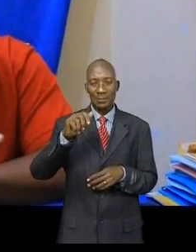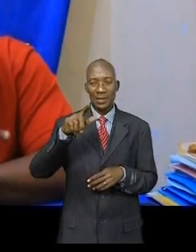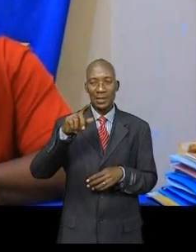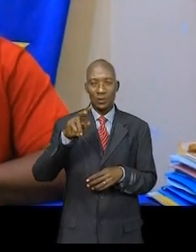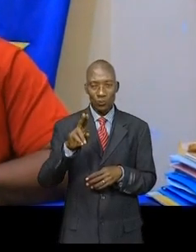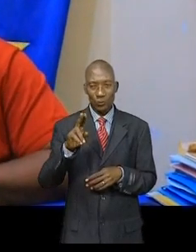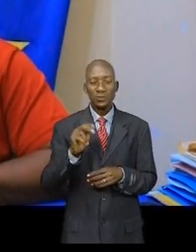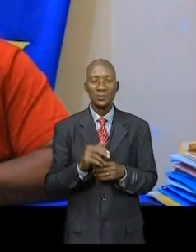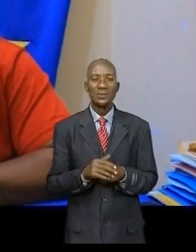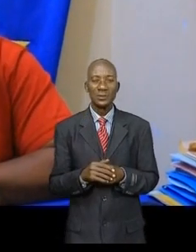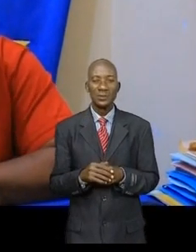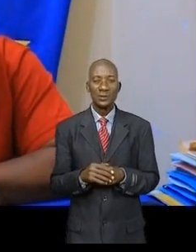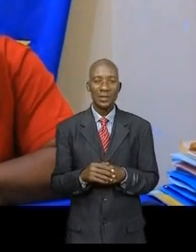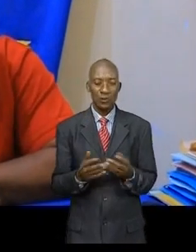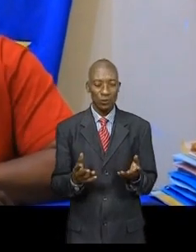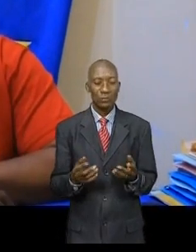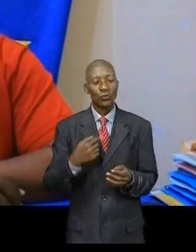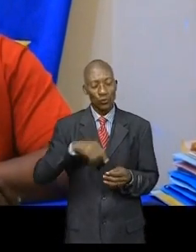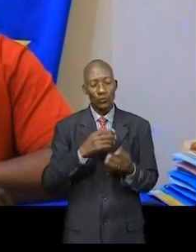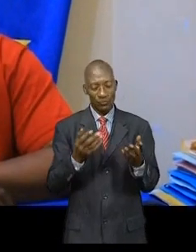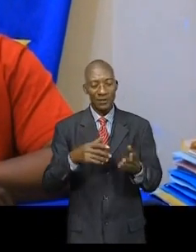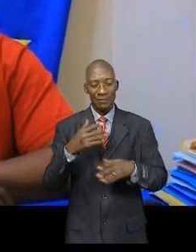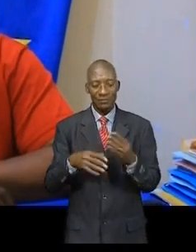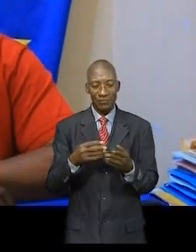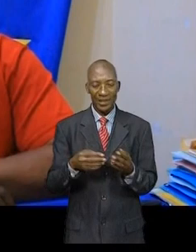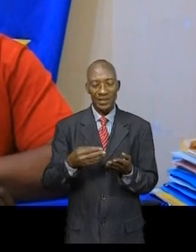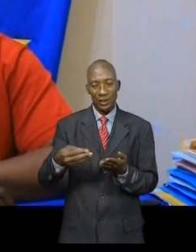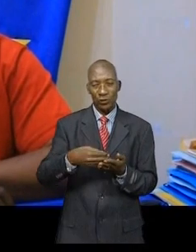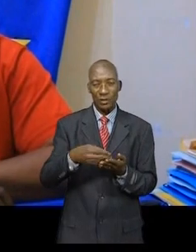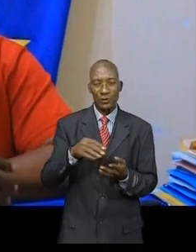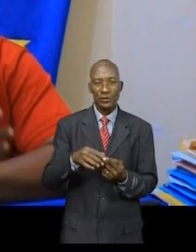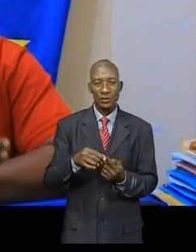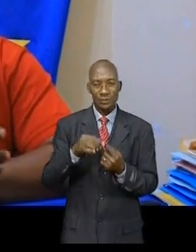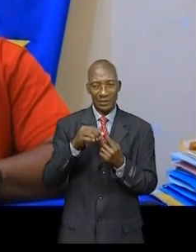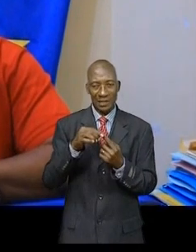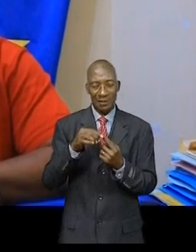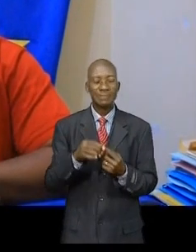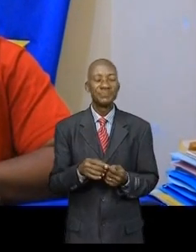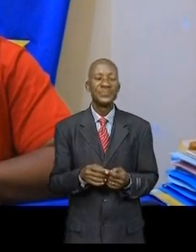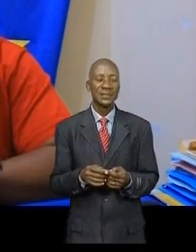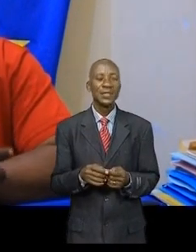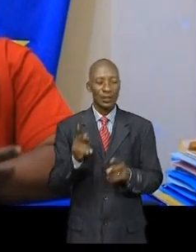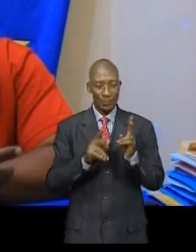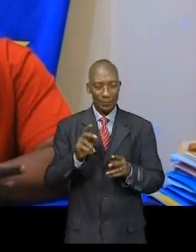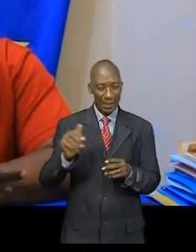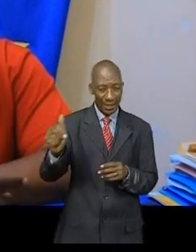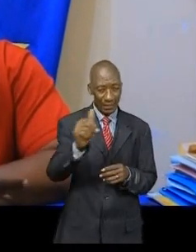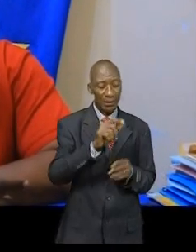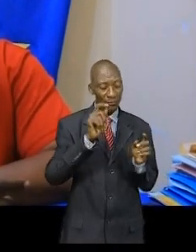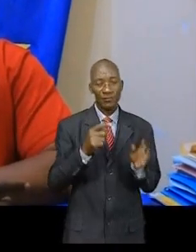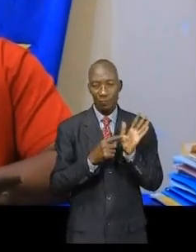procède à des cotisations spéciales parce que les militants veulent affirmer par ces gestes leur